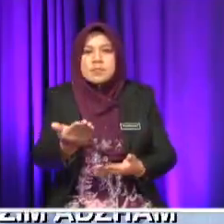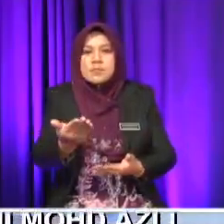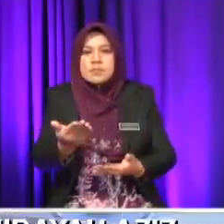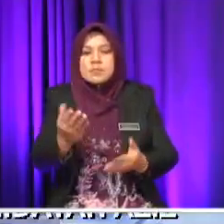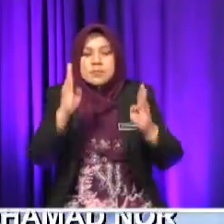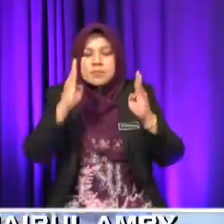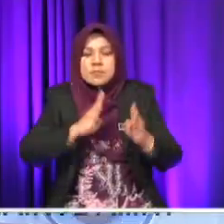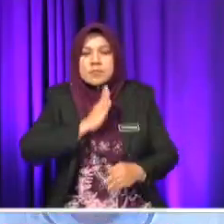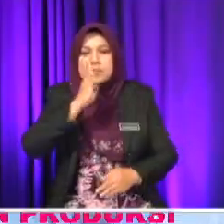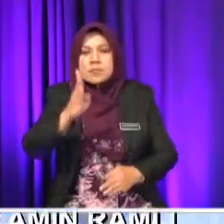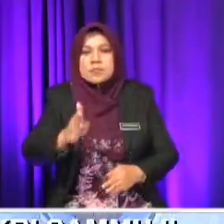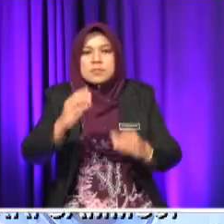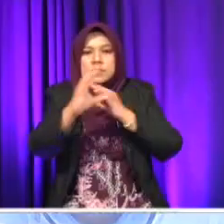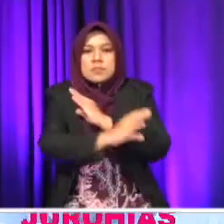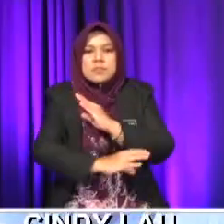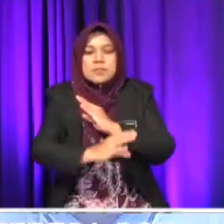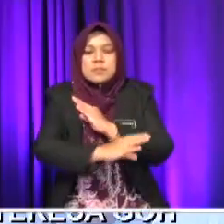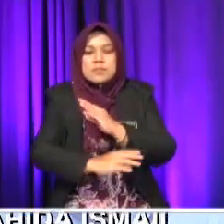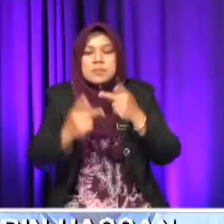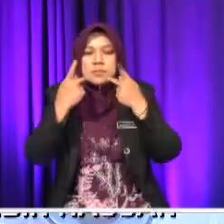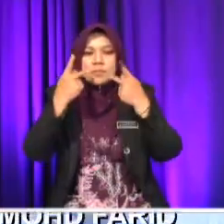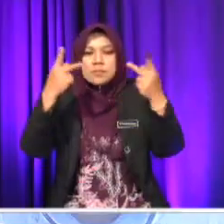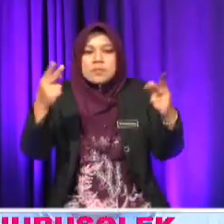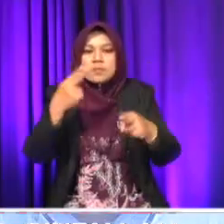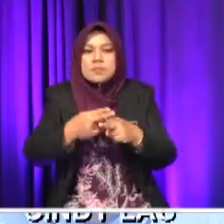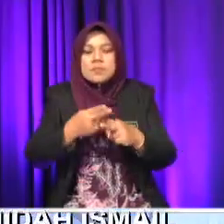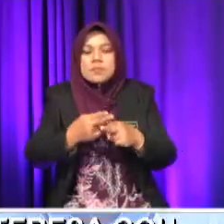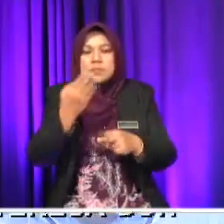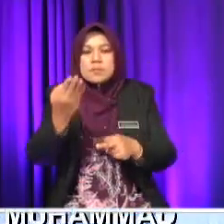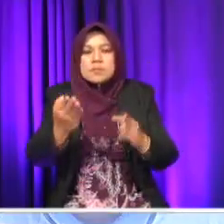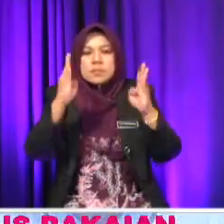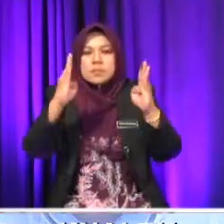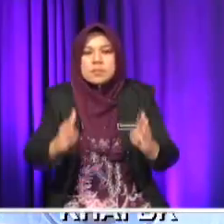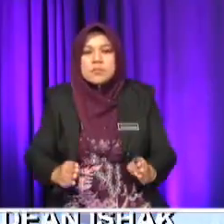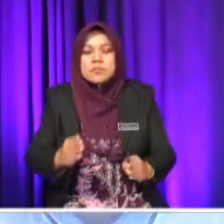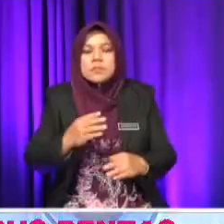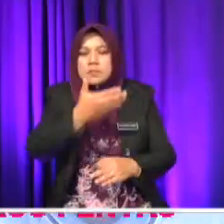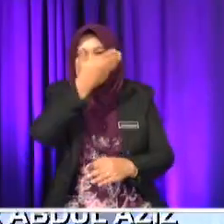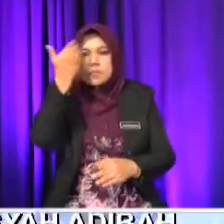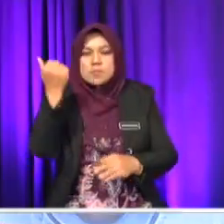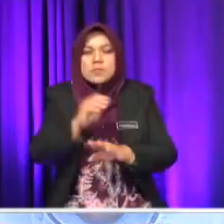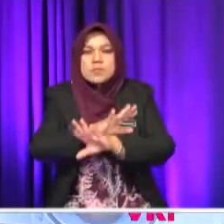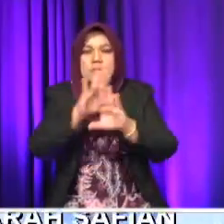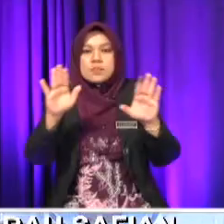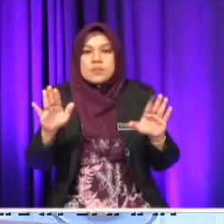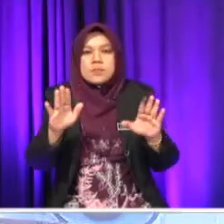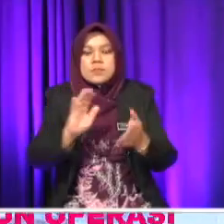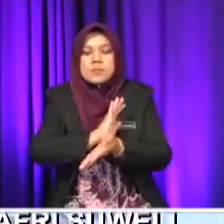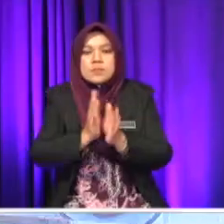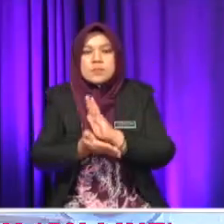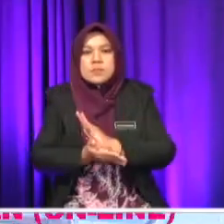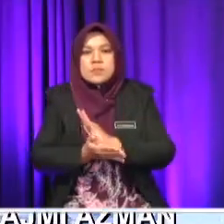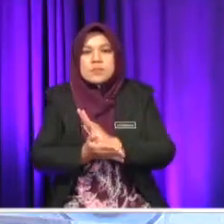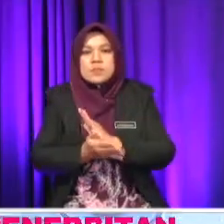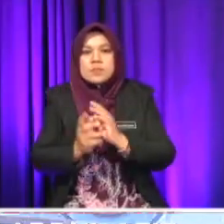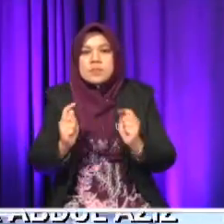Wathan kelak kesohor namamu bangsamu di lupa jangan jadilah tonggak